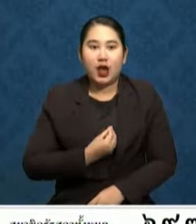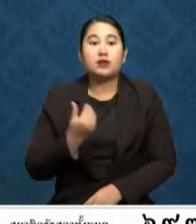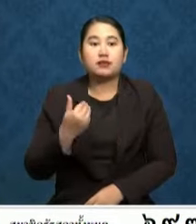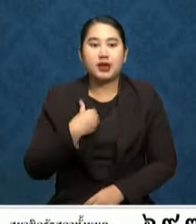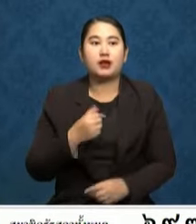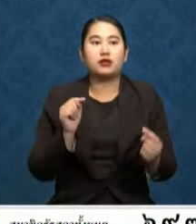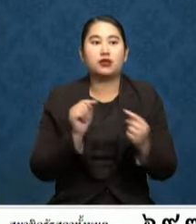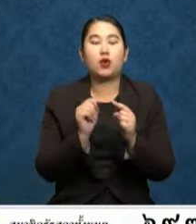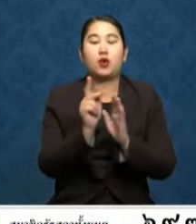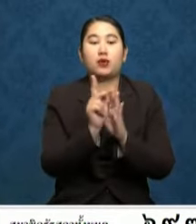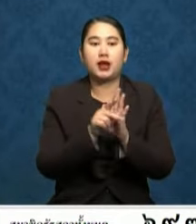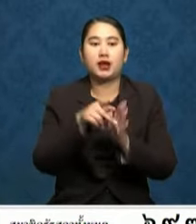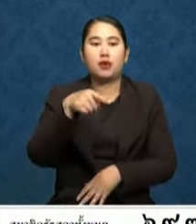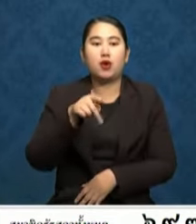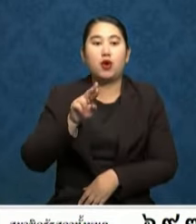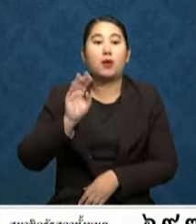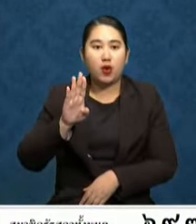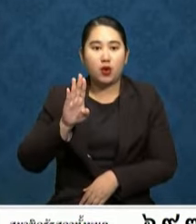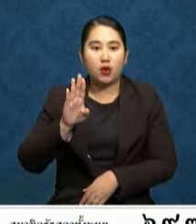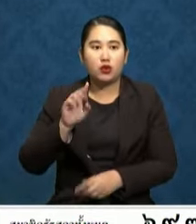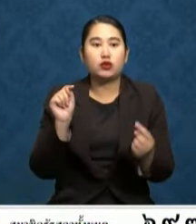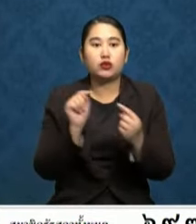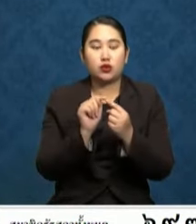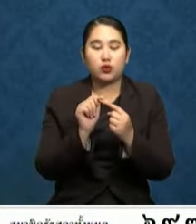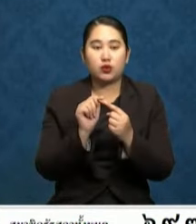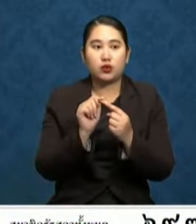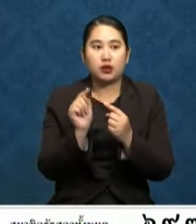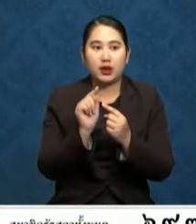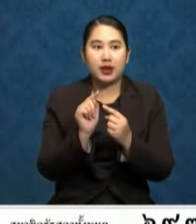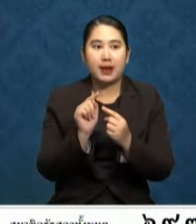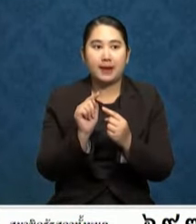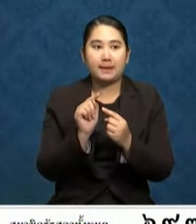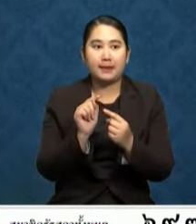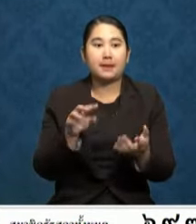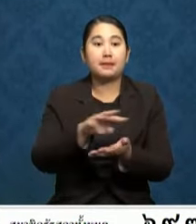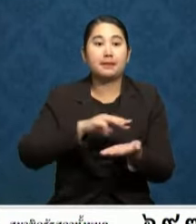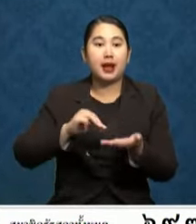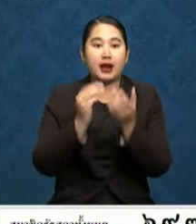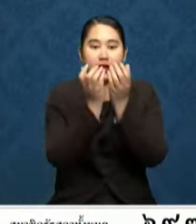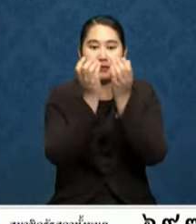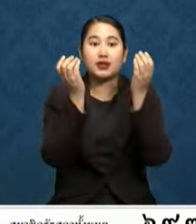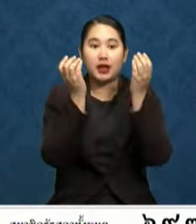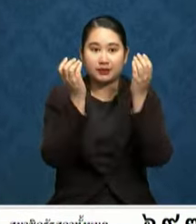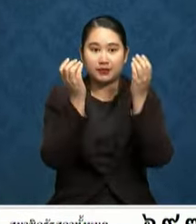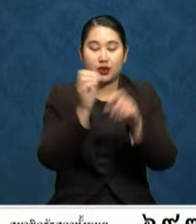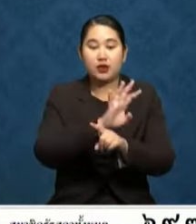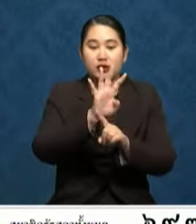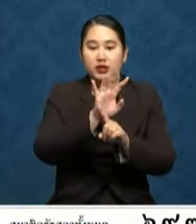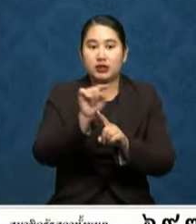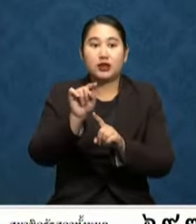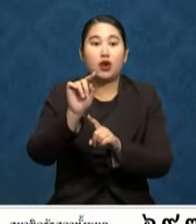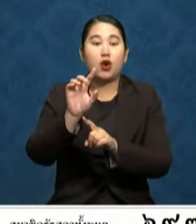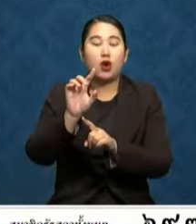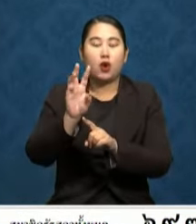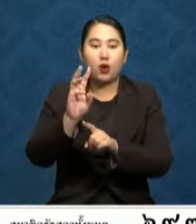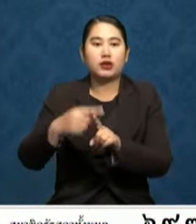ตินิรโทษกรรมเหตุการณ์ที่เกิดขึ้นในมหาวิทยาลัยธรรมศาสตร์วันที่4ถึง6ตุ